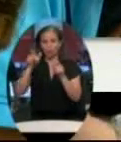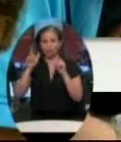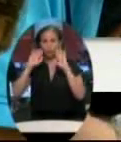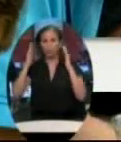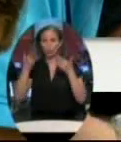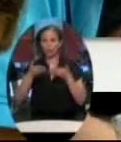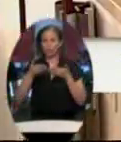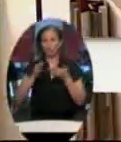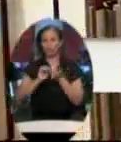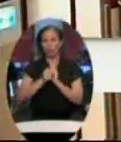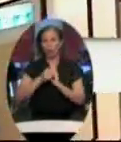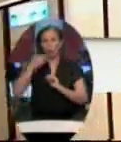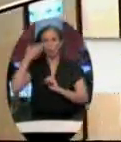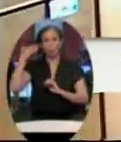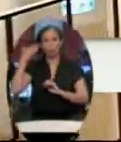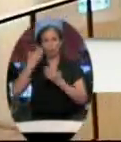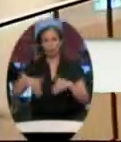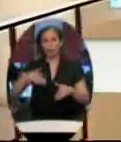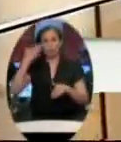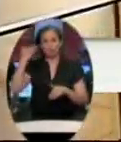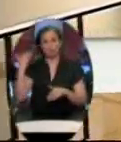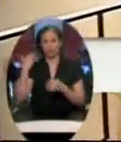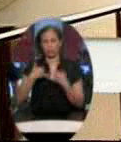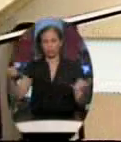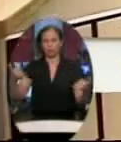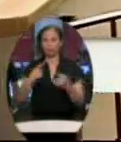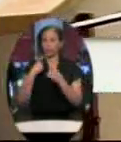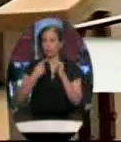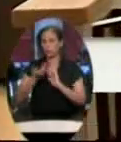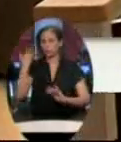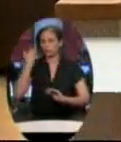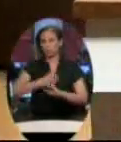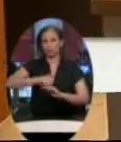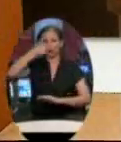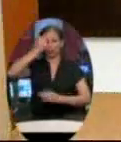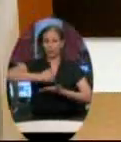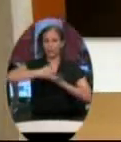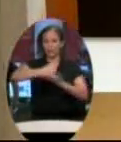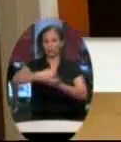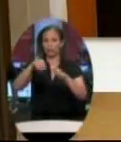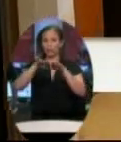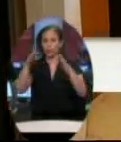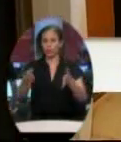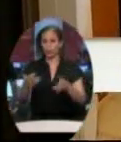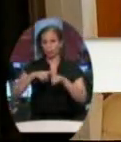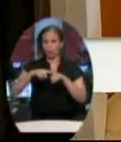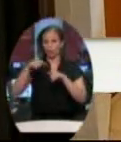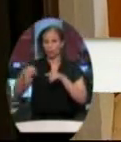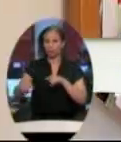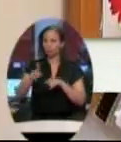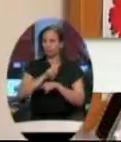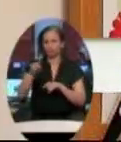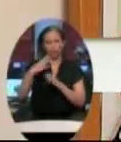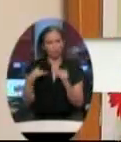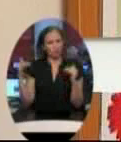שכלית התפתחותית. בדיון הקודם עלתה הטענה שניהול התקציבים המיועדים למוסדות מסוג זה לא מתבצע כראוי